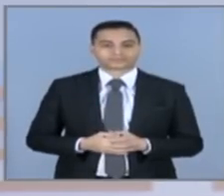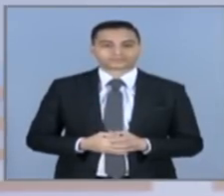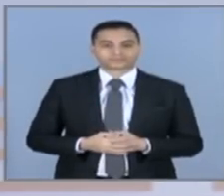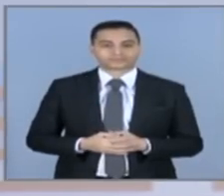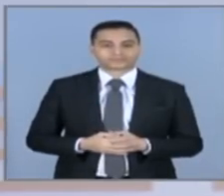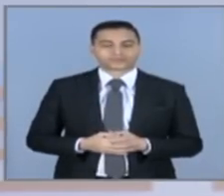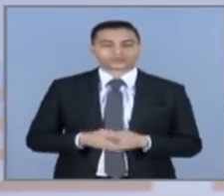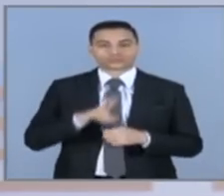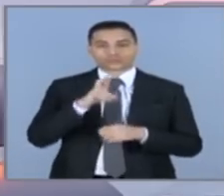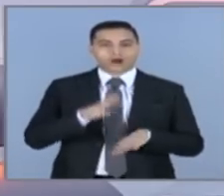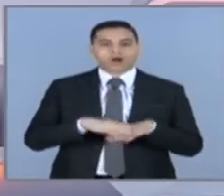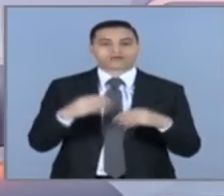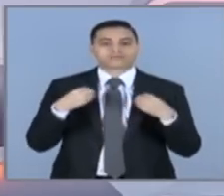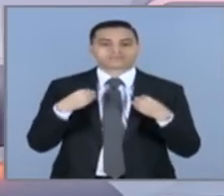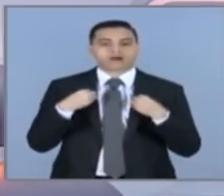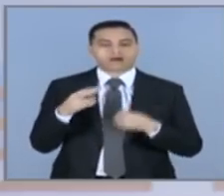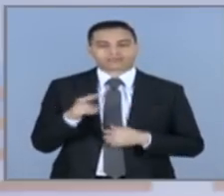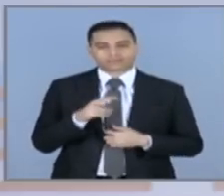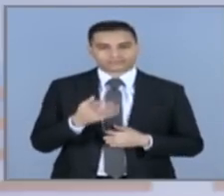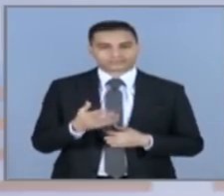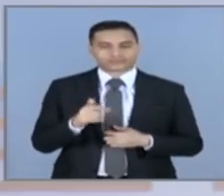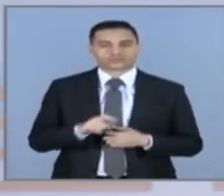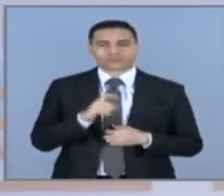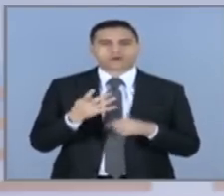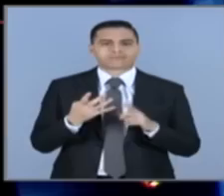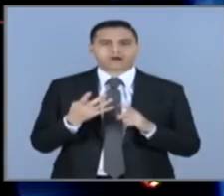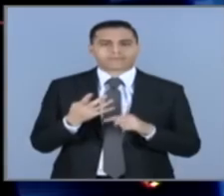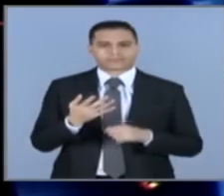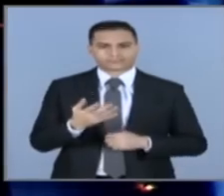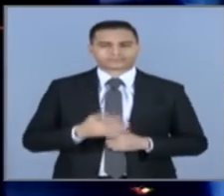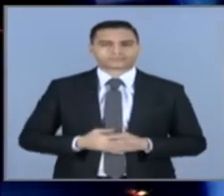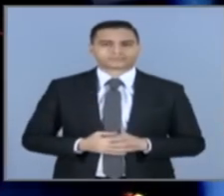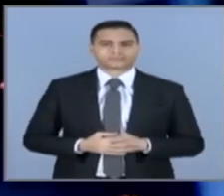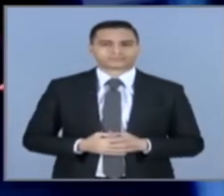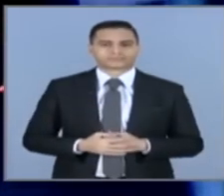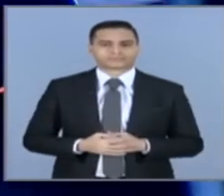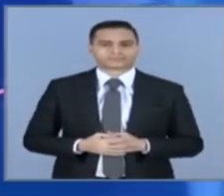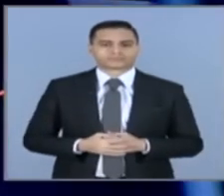سؤال في الرياضة. السؤال الرابع